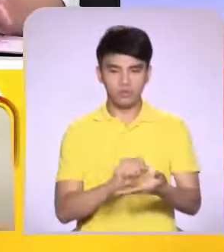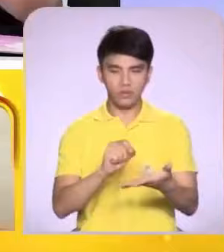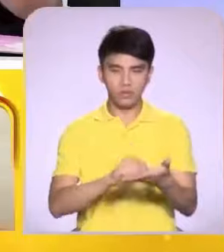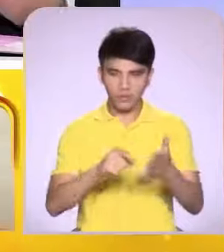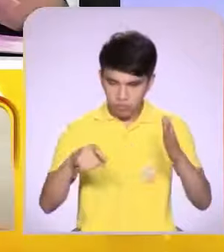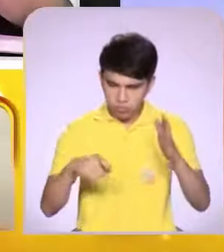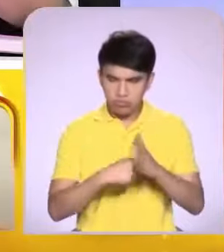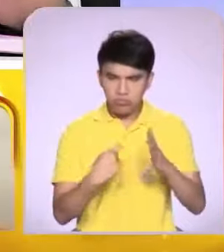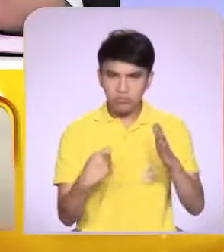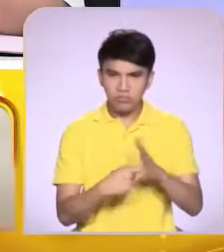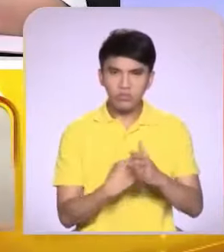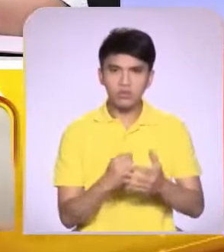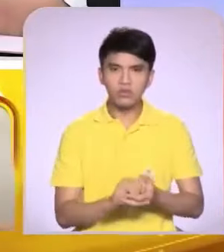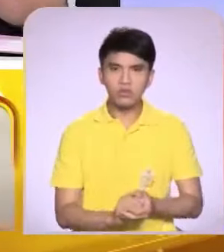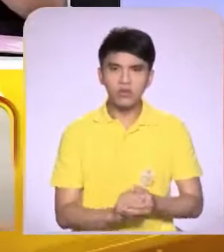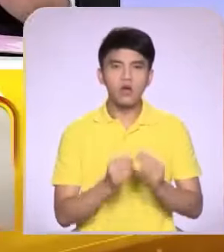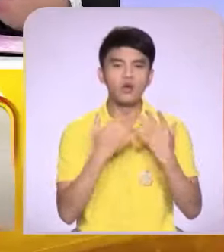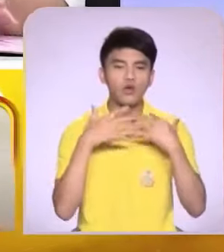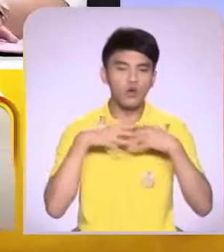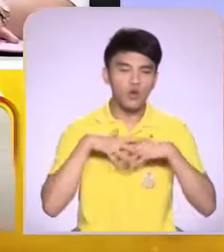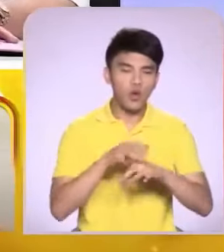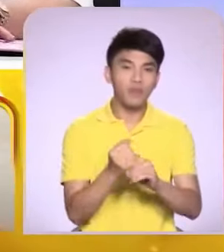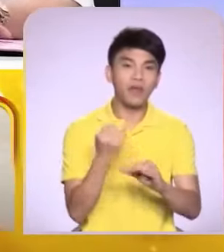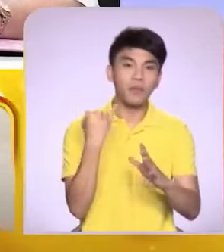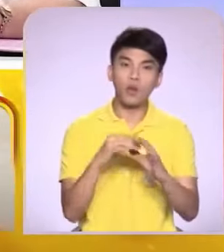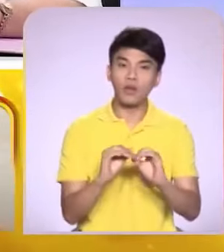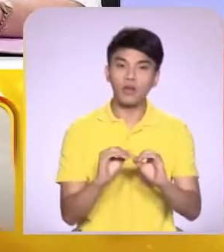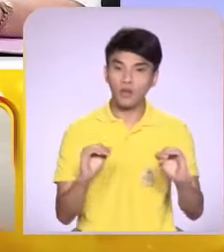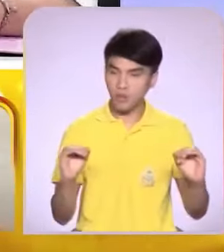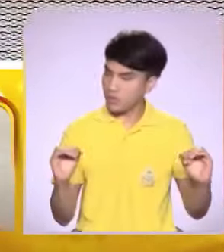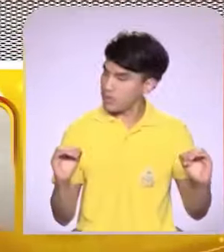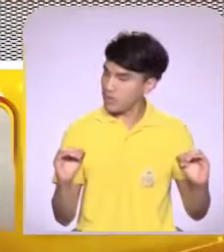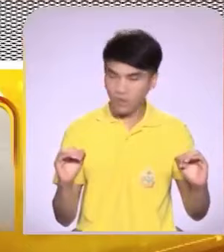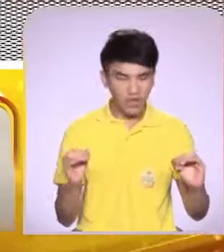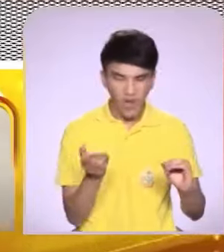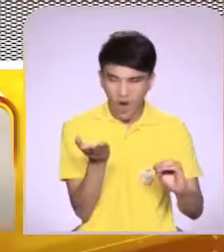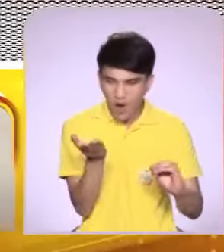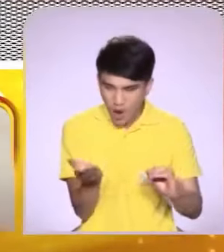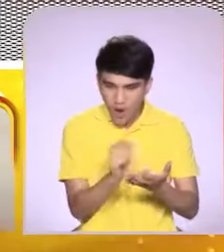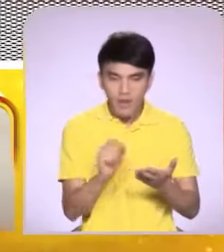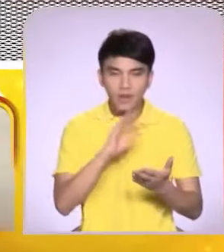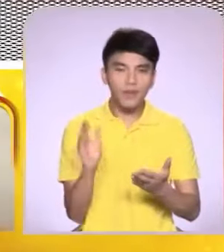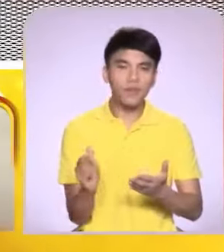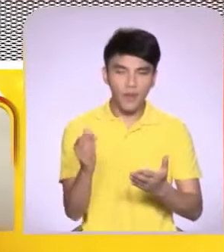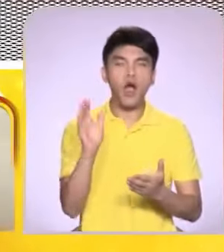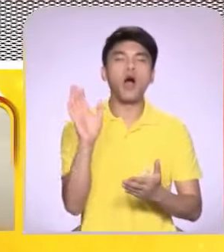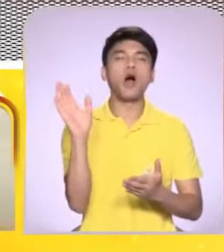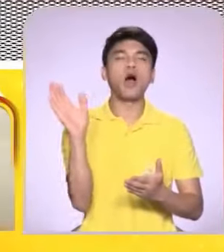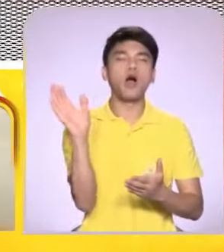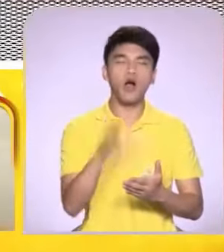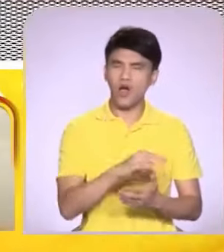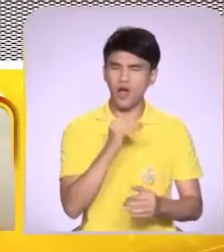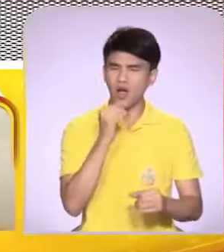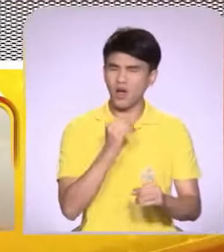ำร้องศาลเห็นว่าตัวจำเลยนั้นไม่ได้มีส่วนร่วมหรือมีส่วนร่วมในการกระทำความผิดหรือไม่อย่างไรจนศาลเห็นว่าอ๋อในจำเลยคดีนี ้